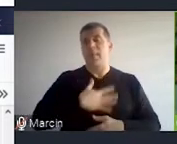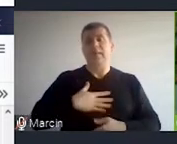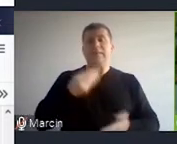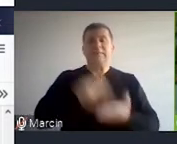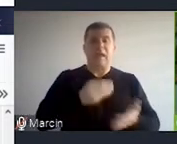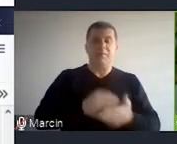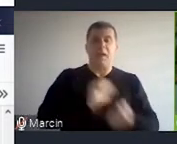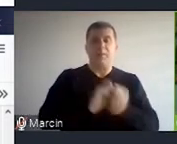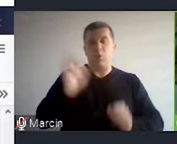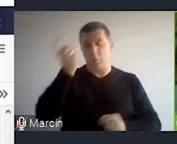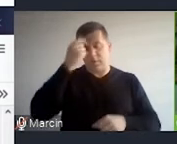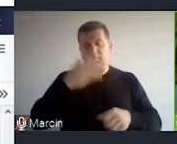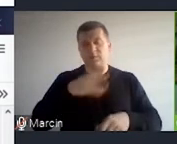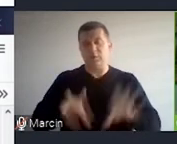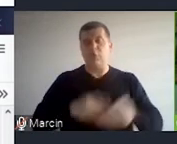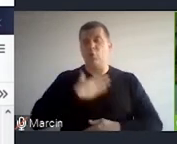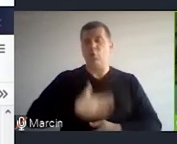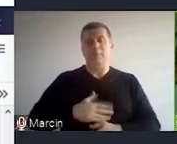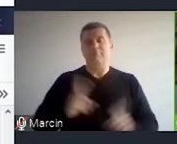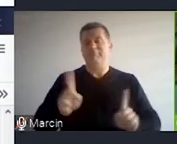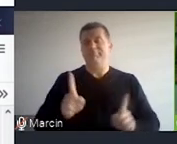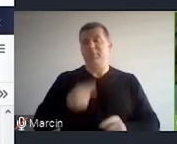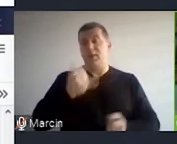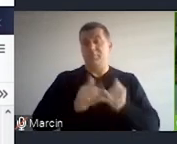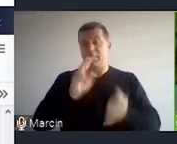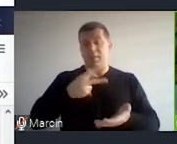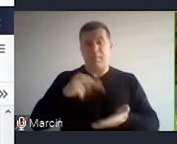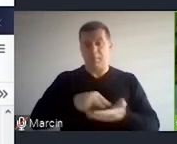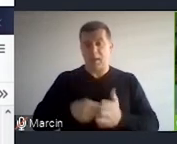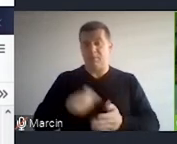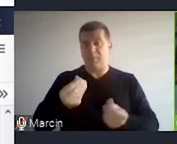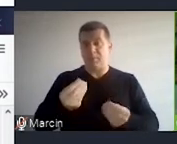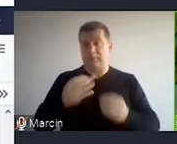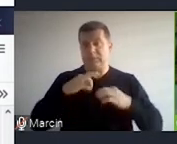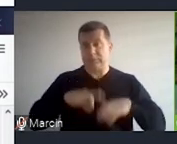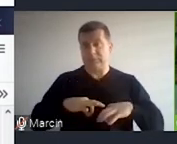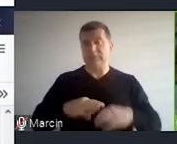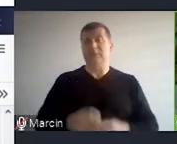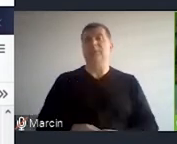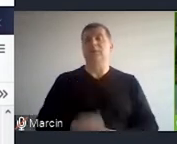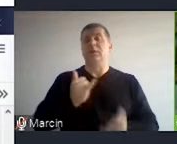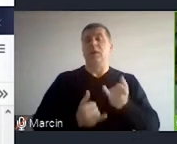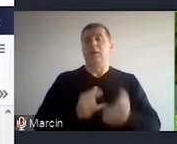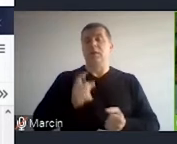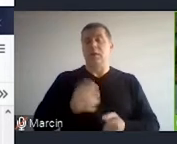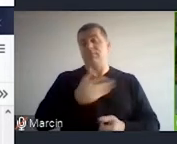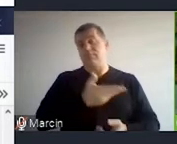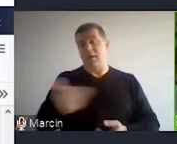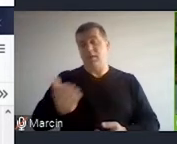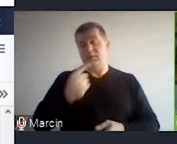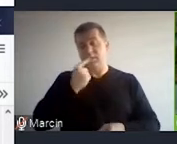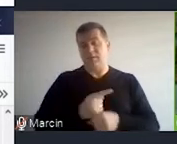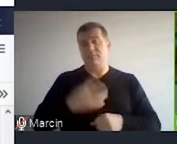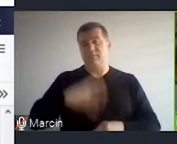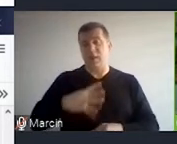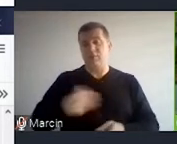czy główni księgowi lubią najbardziej. Macie nieplanowany dochód budżetu. W związku z tym, jeśli taka jest wasza wola,